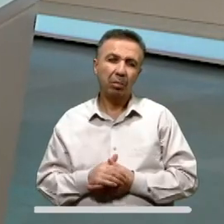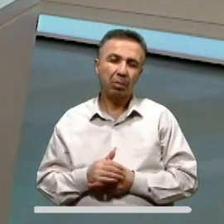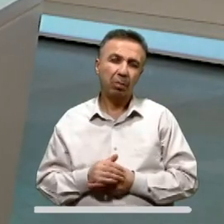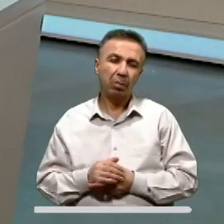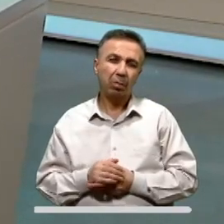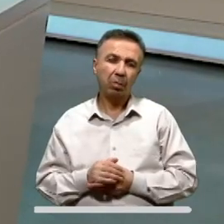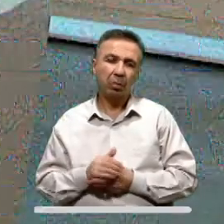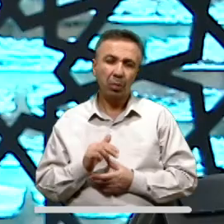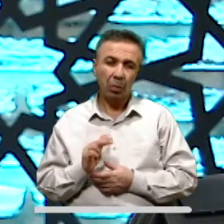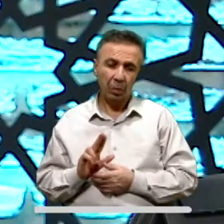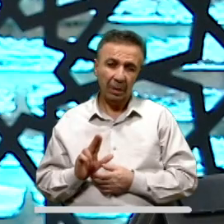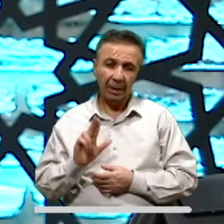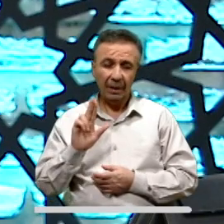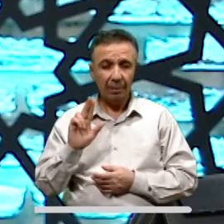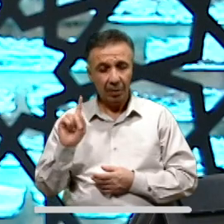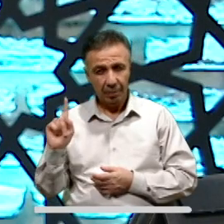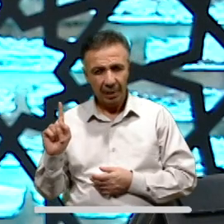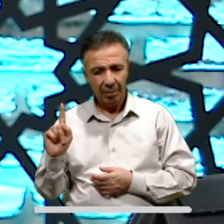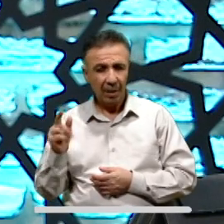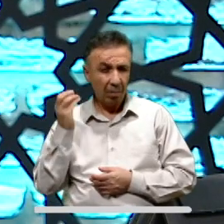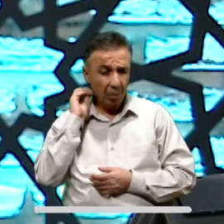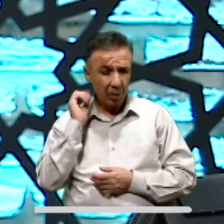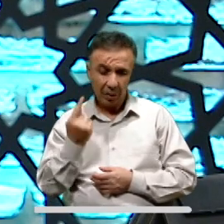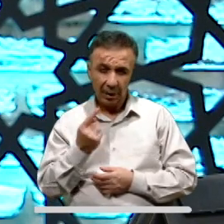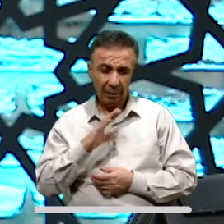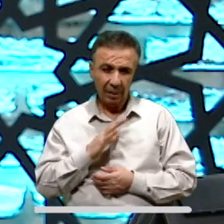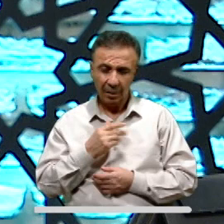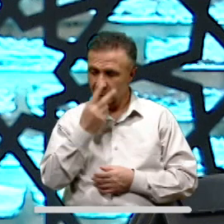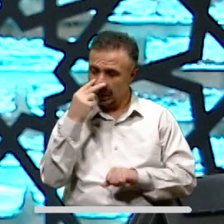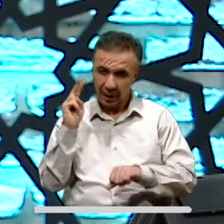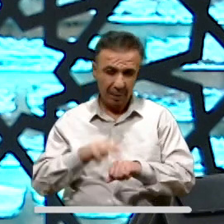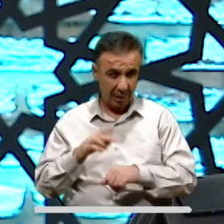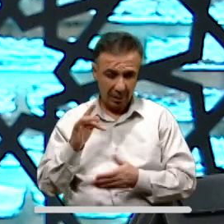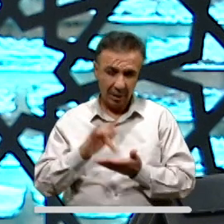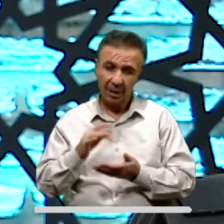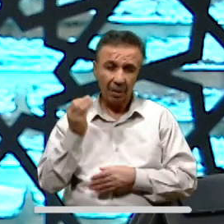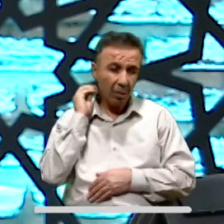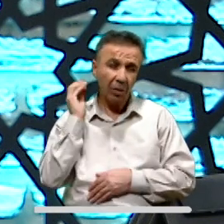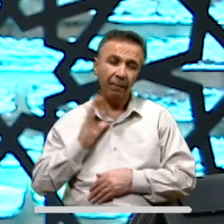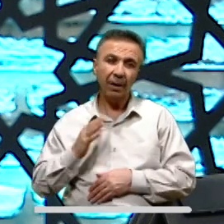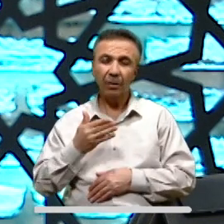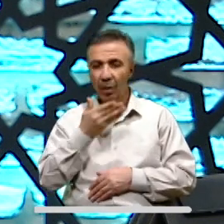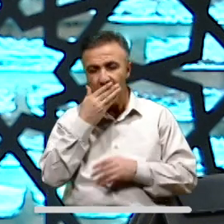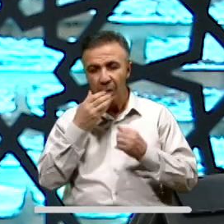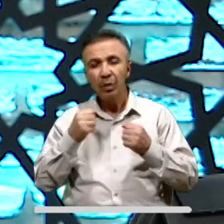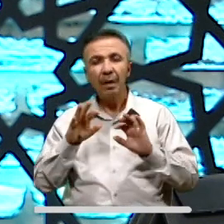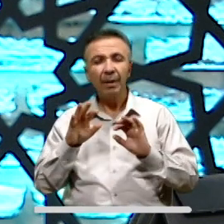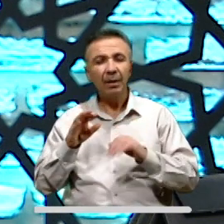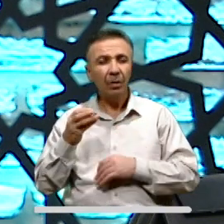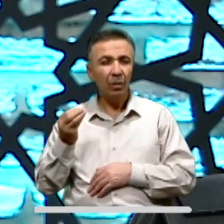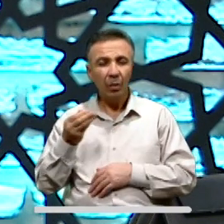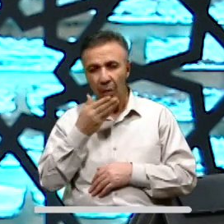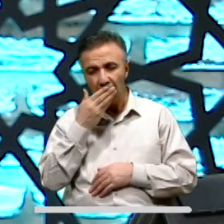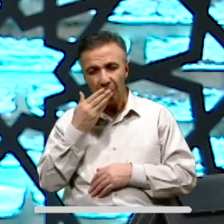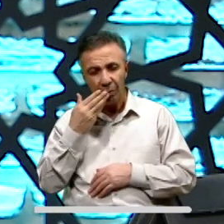hocam? Bir takım borçları vardır, yemin kefareti borcu vardır veya tutamadığı bir takım oruçlar vardır. Onlar için